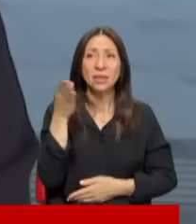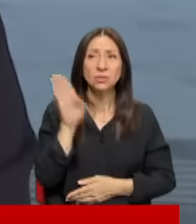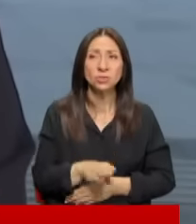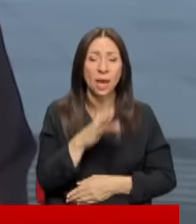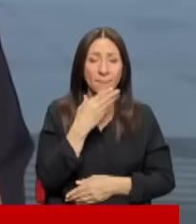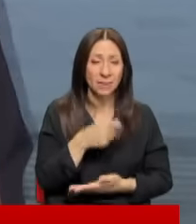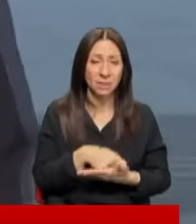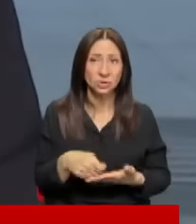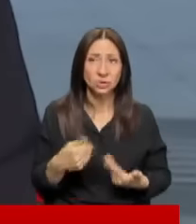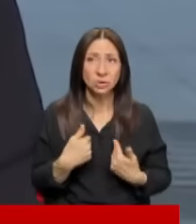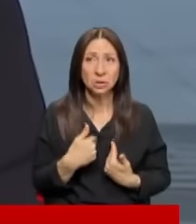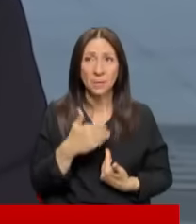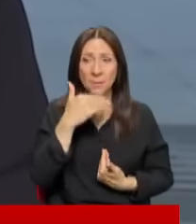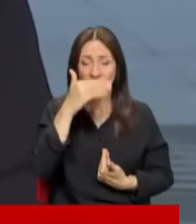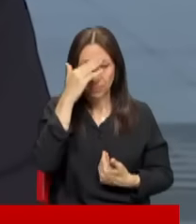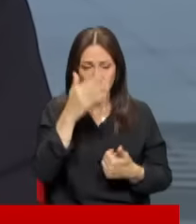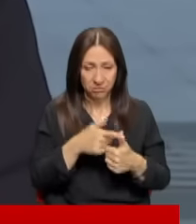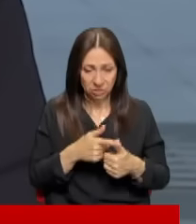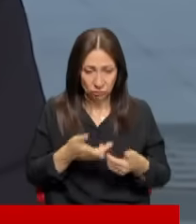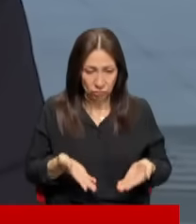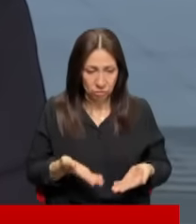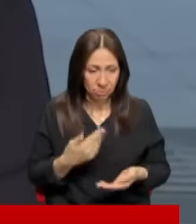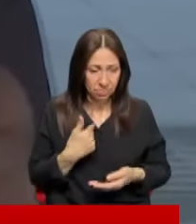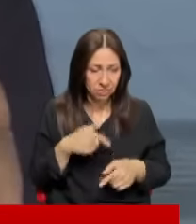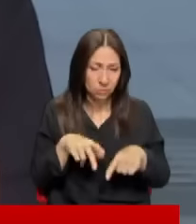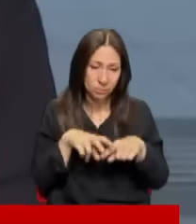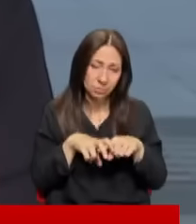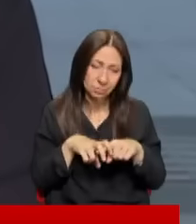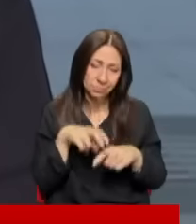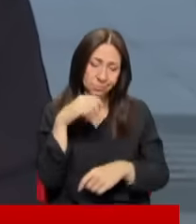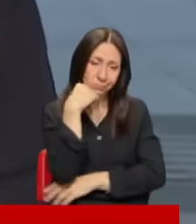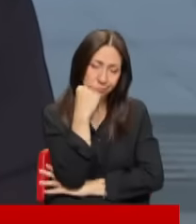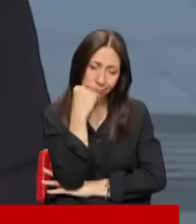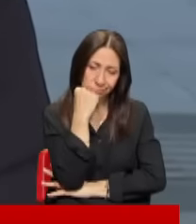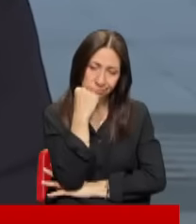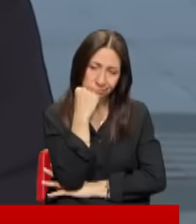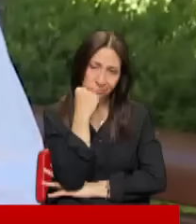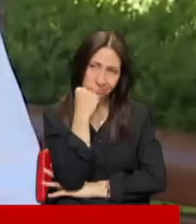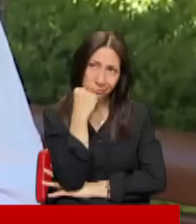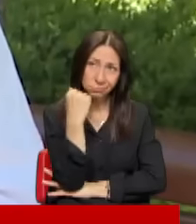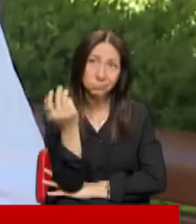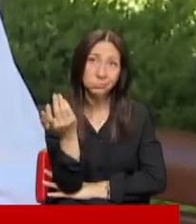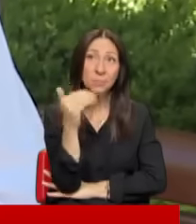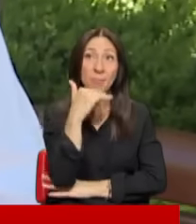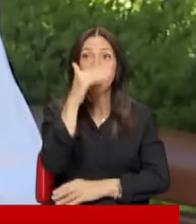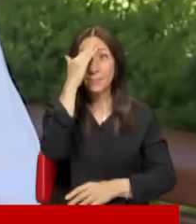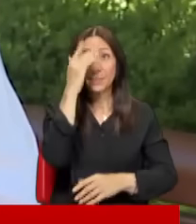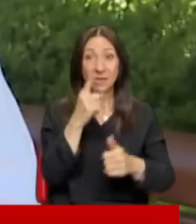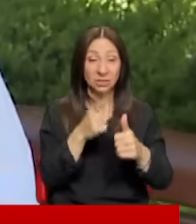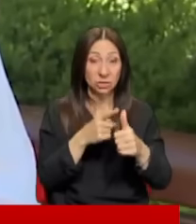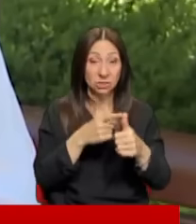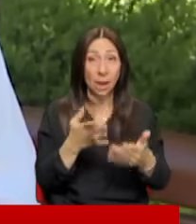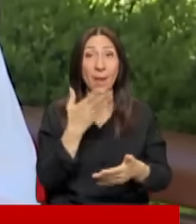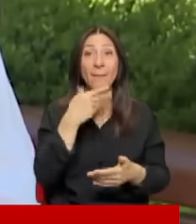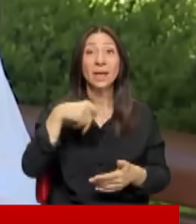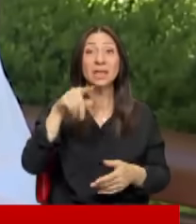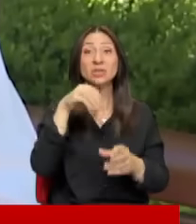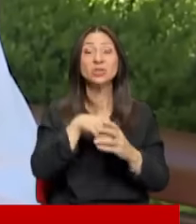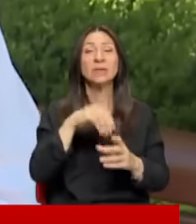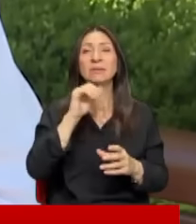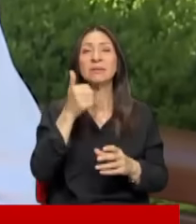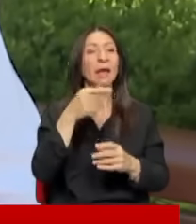düşük emekli maaş. Bayramın birinci günü ben de işte buraya nefes almak için geldim. Bugün bayramın birinci günü ama emekliler için